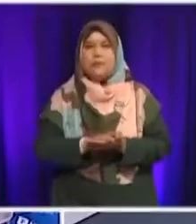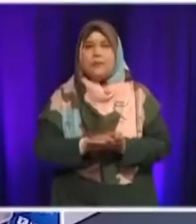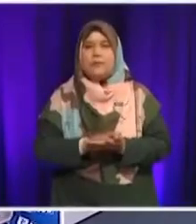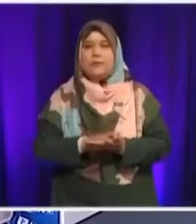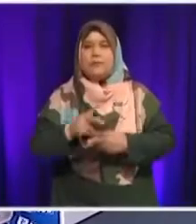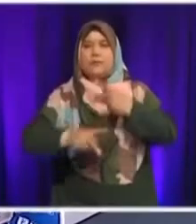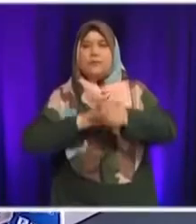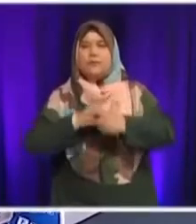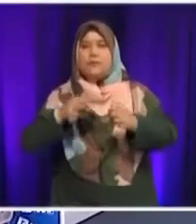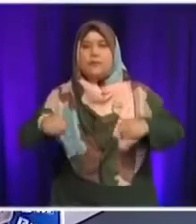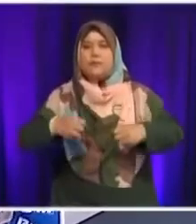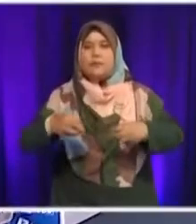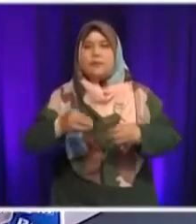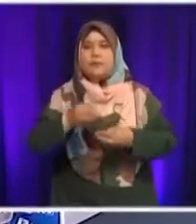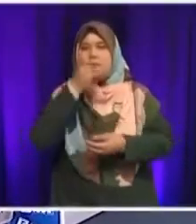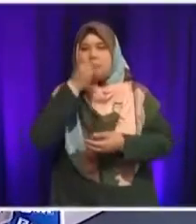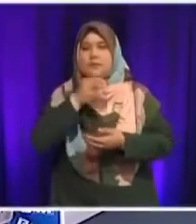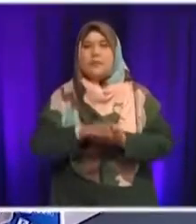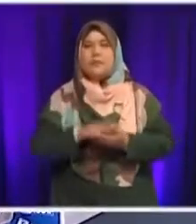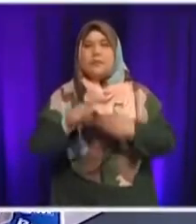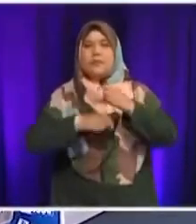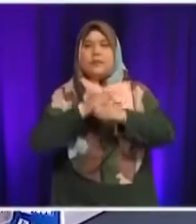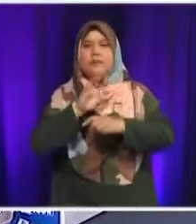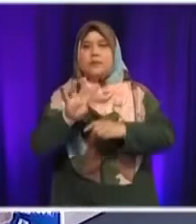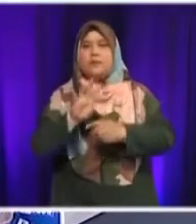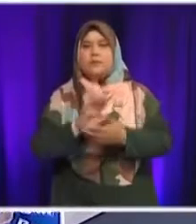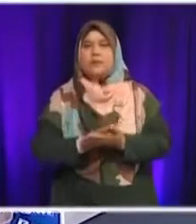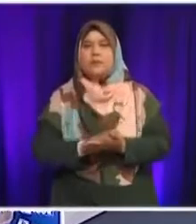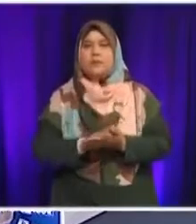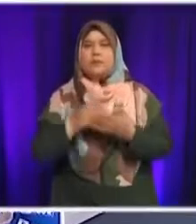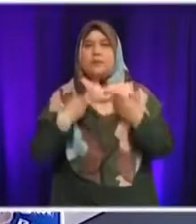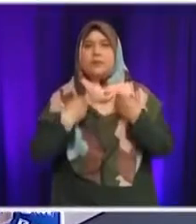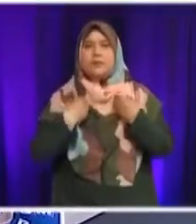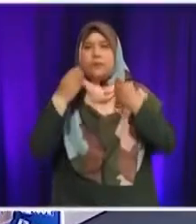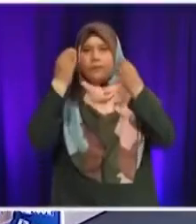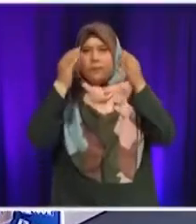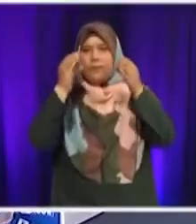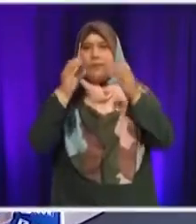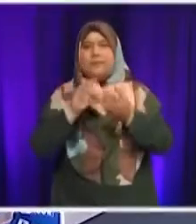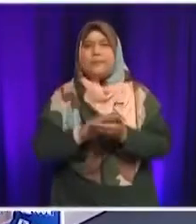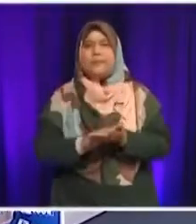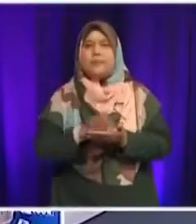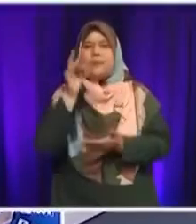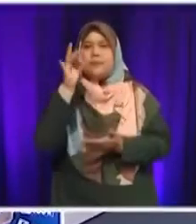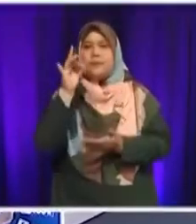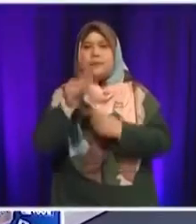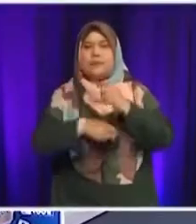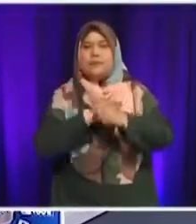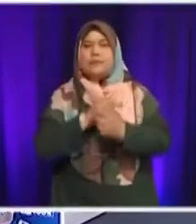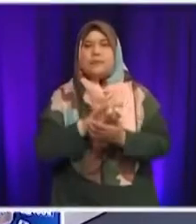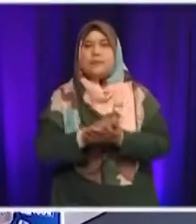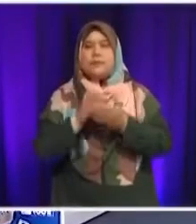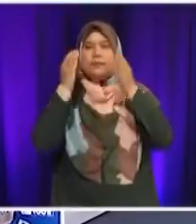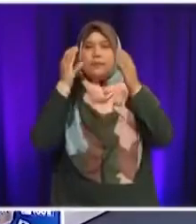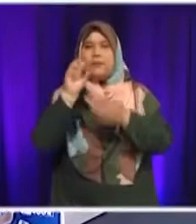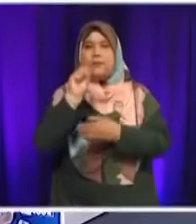pemprosesan makanan tingkat jadi kita bukain seorang guru yang banyak pengalamannya 18 tahun kita persilahkan